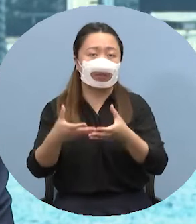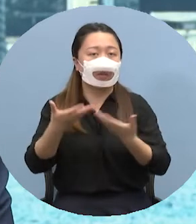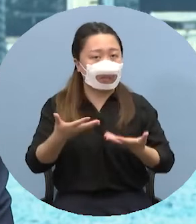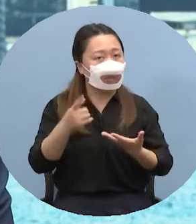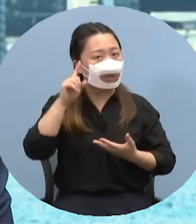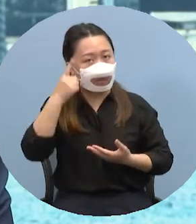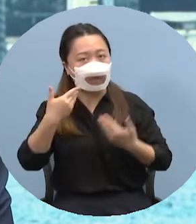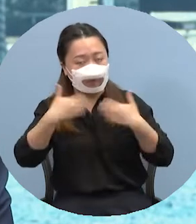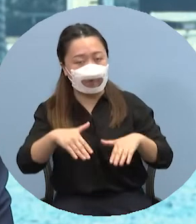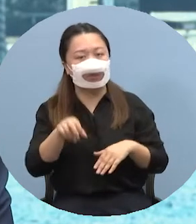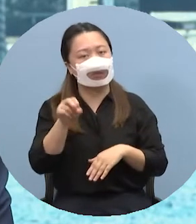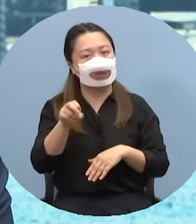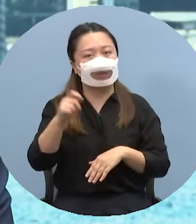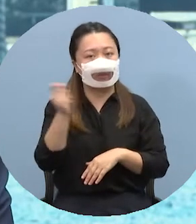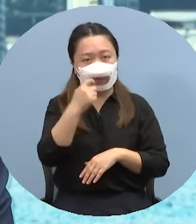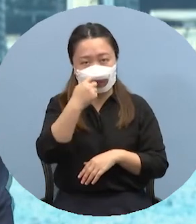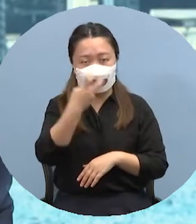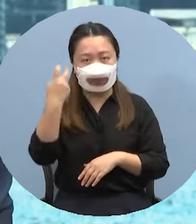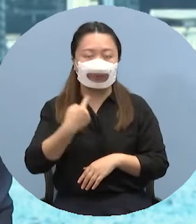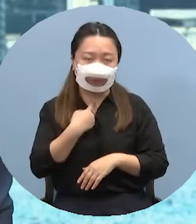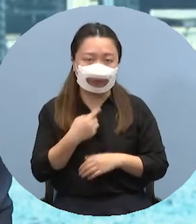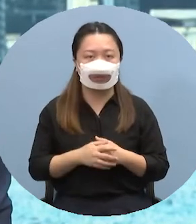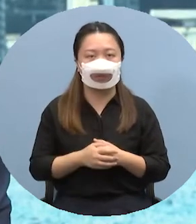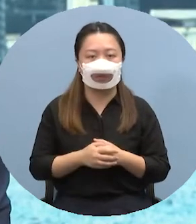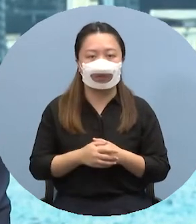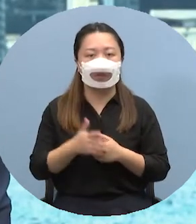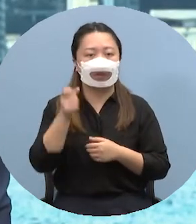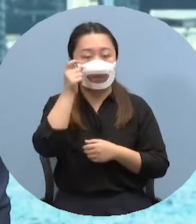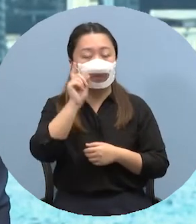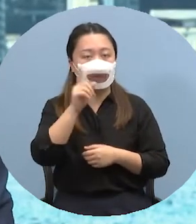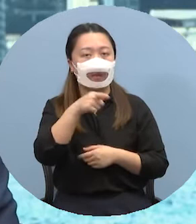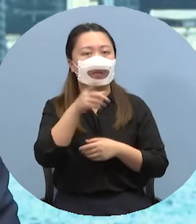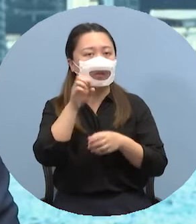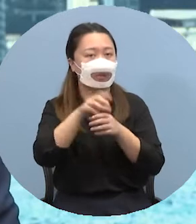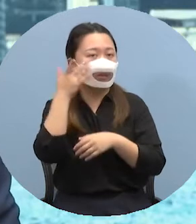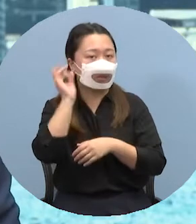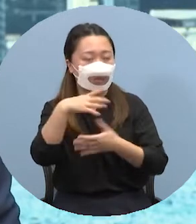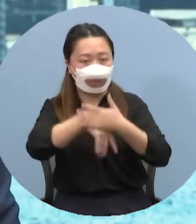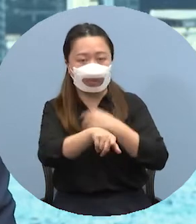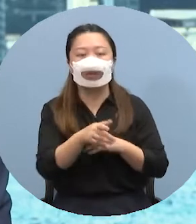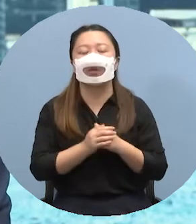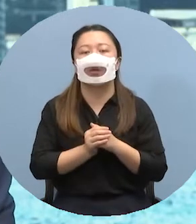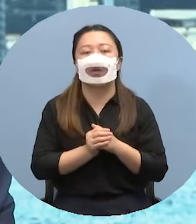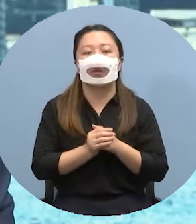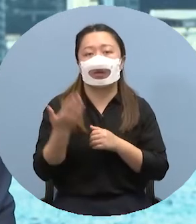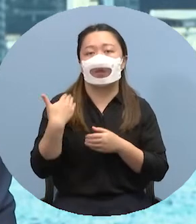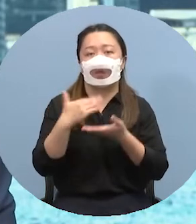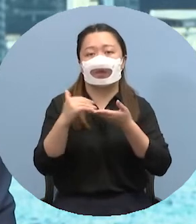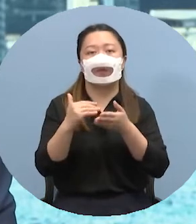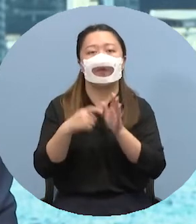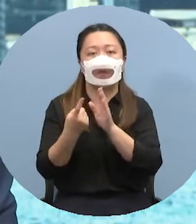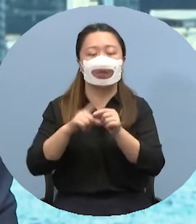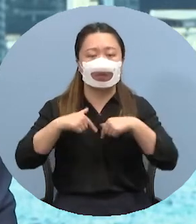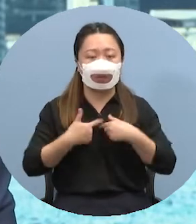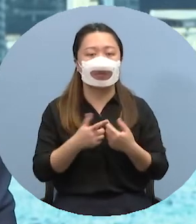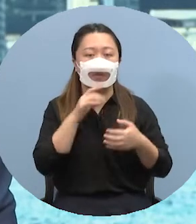者聽日假期咧，都繼續做嗰個快速抗原檢測。首先就係蘭桂坊酒店，咁我哋昨天就衛生防護中心啦，聯